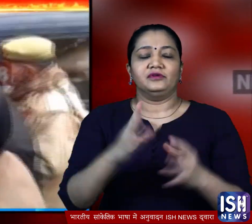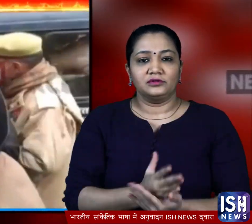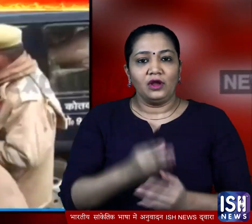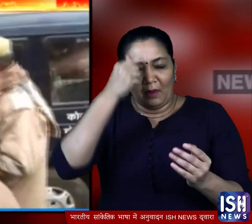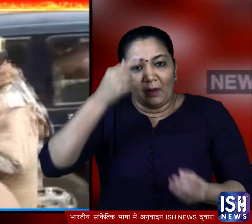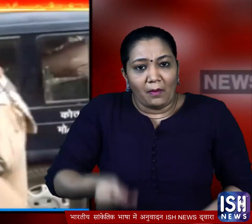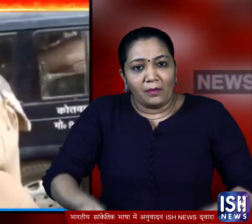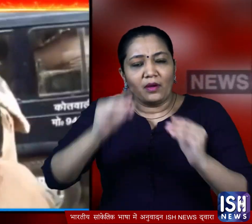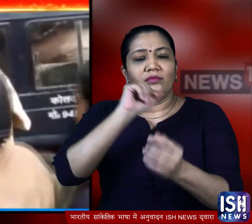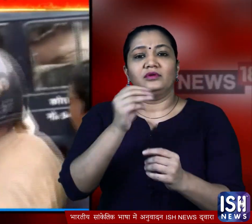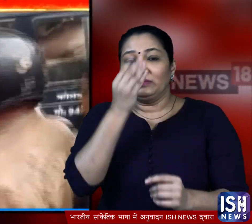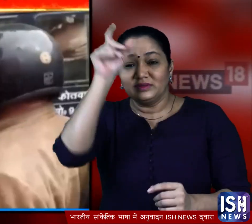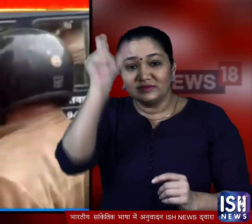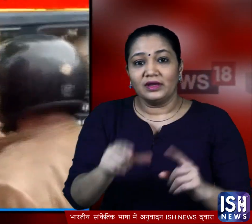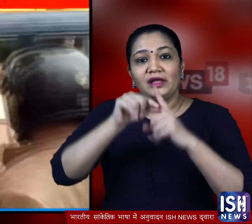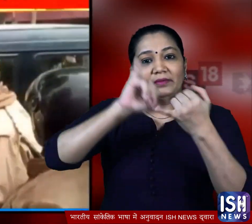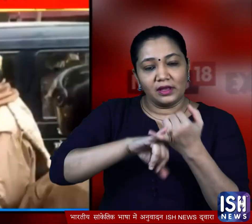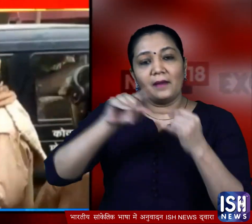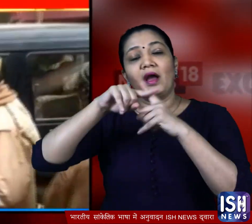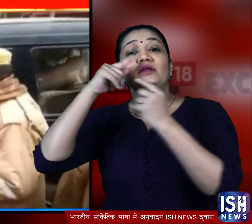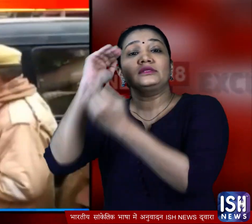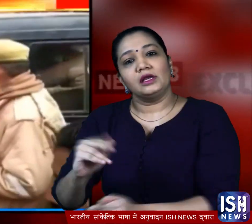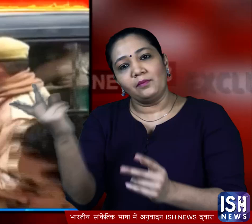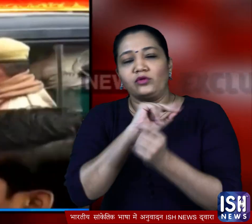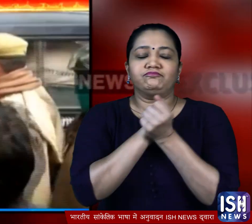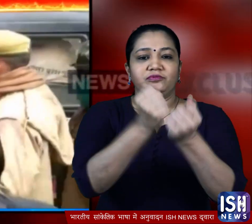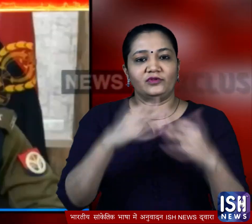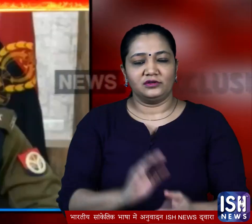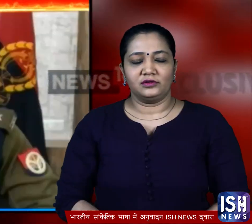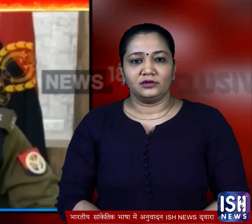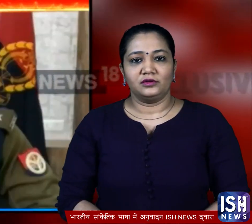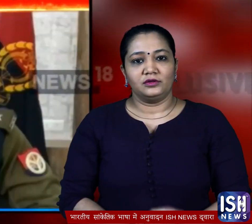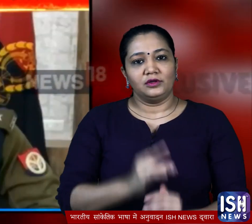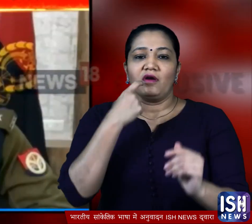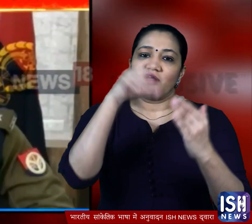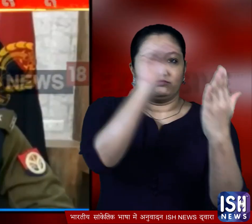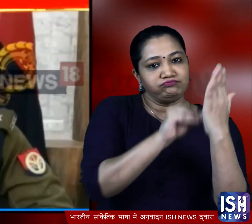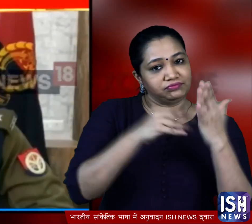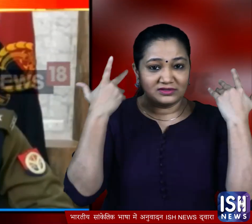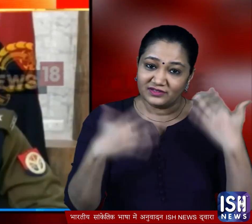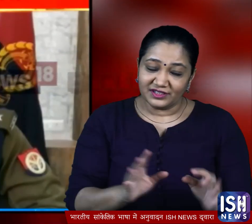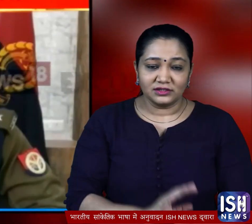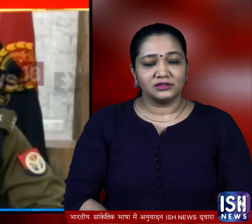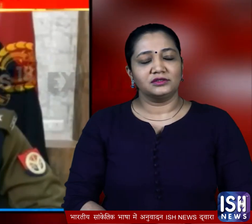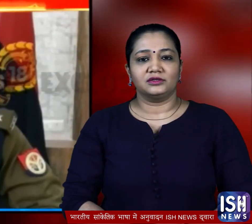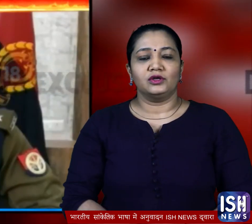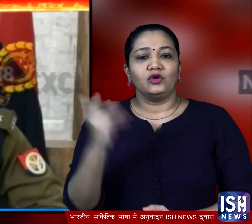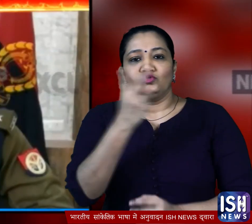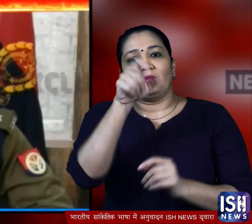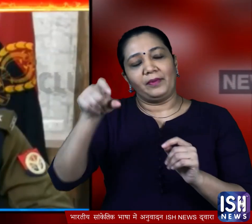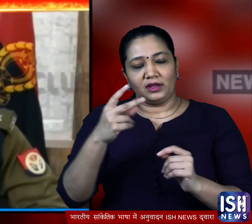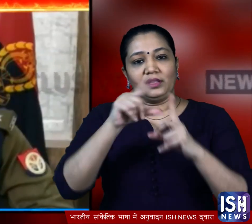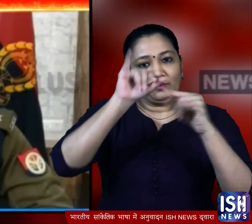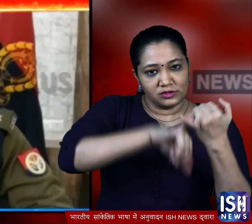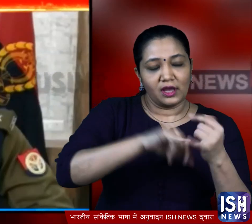लिया। विवाद बढ़ा तो पुलिस ने बीजेपी नेता और उनके बेटे को गिरफ्तार कर जेल भेज दिया। मुकदमा दर्ज होने के उपरांत इसमें 2